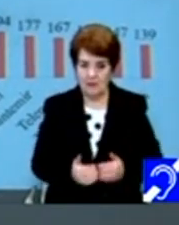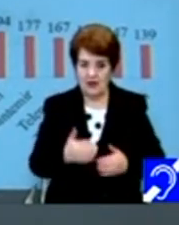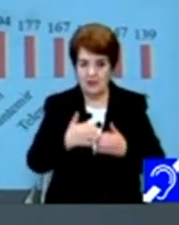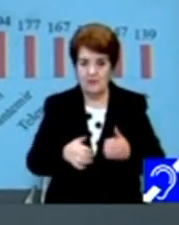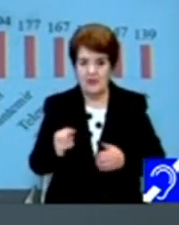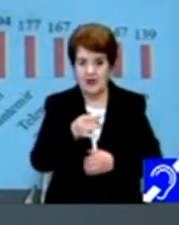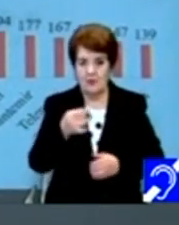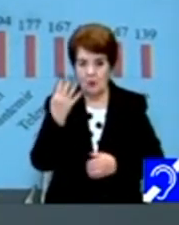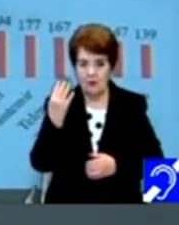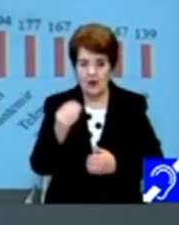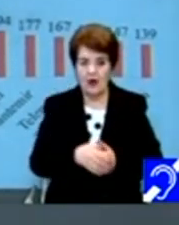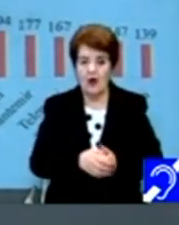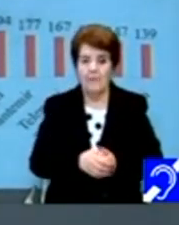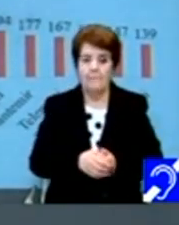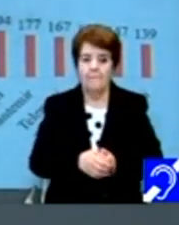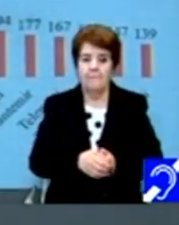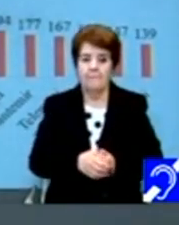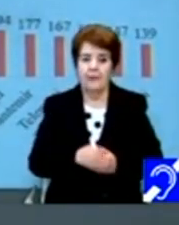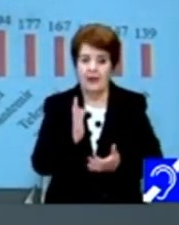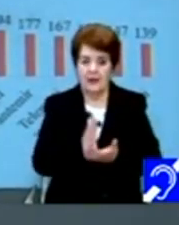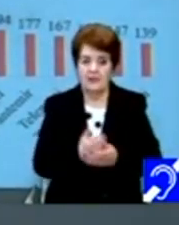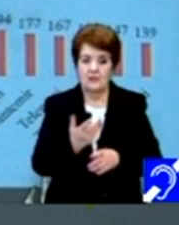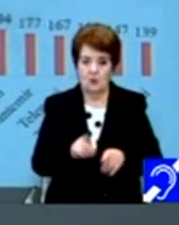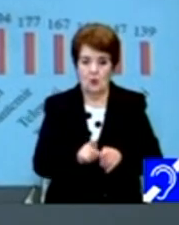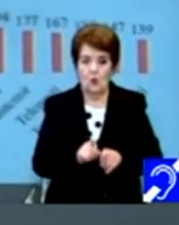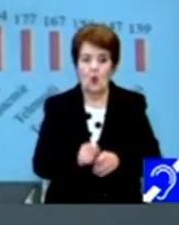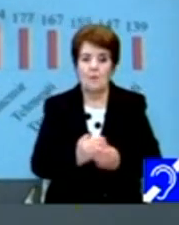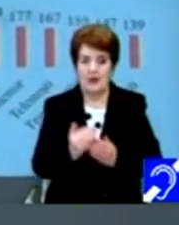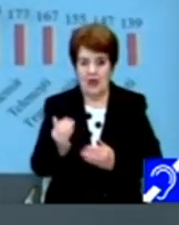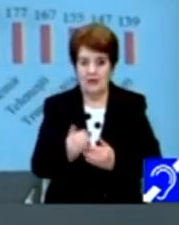pe Republică, oricum este foarte înalt și